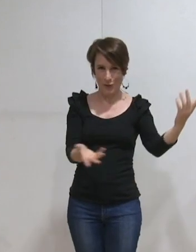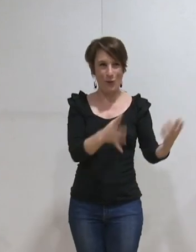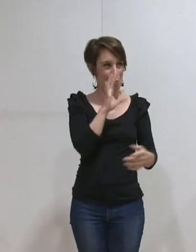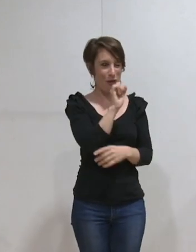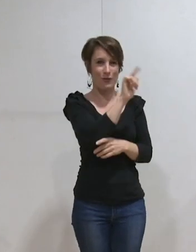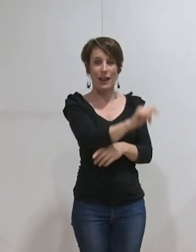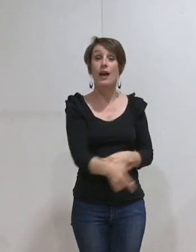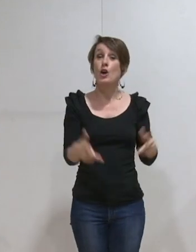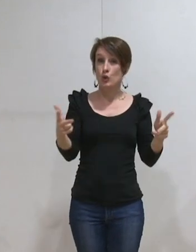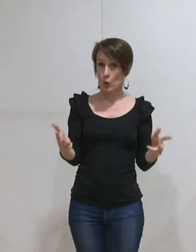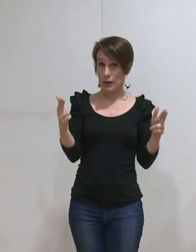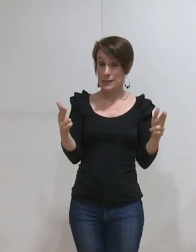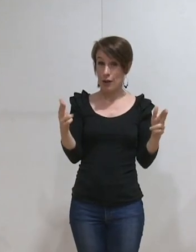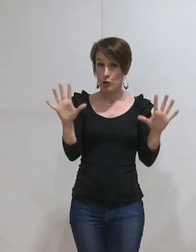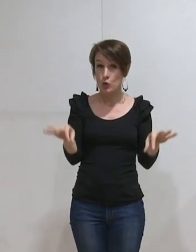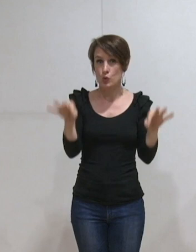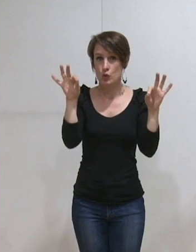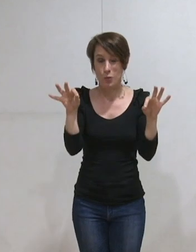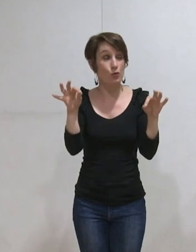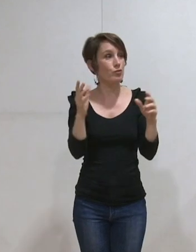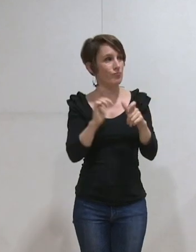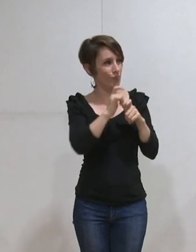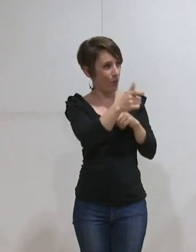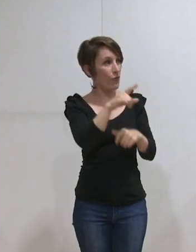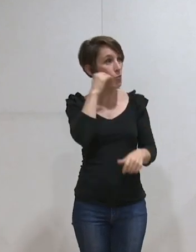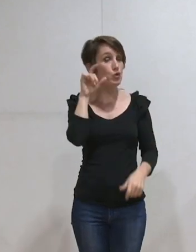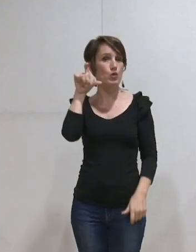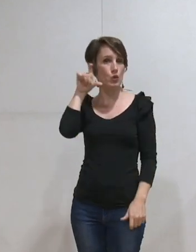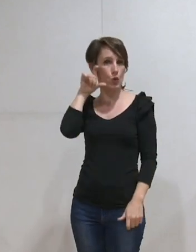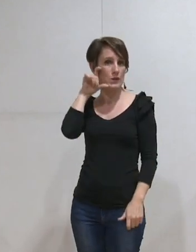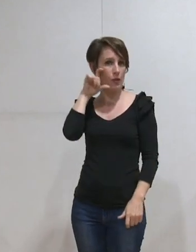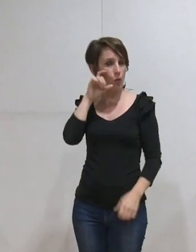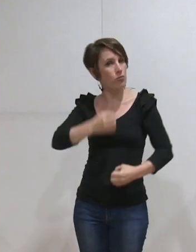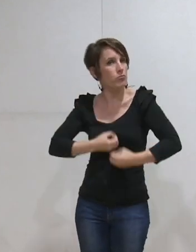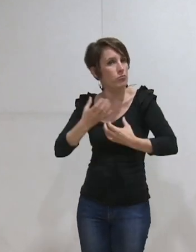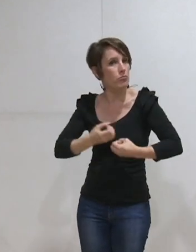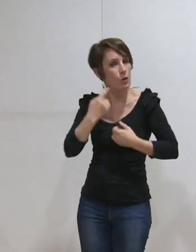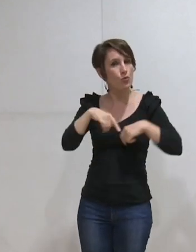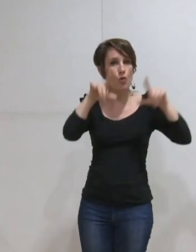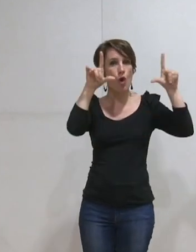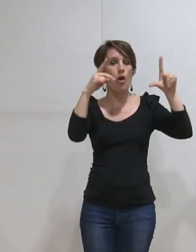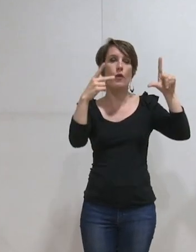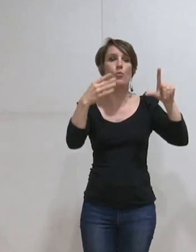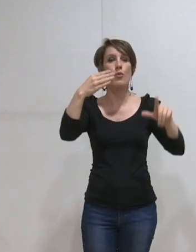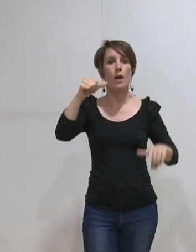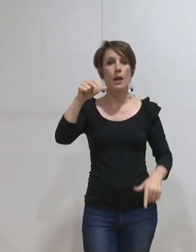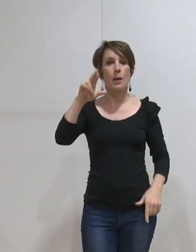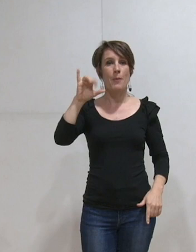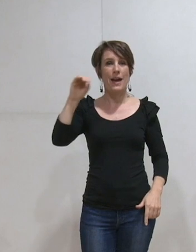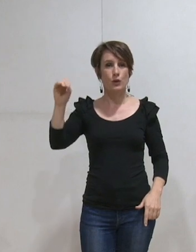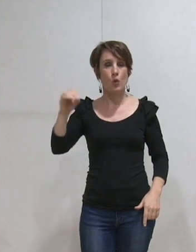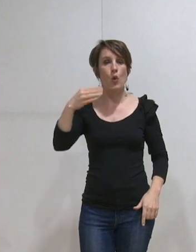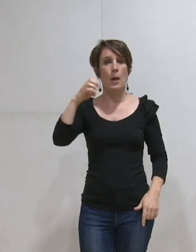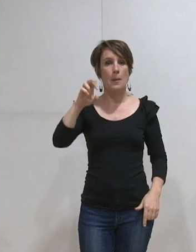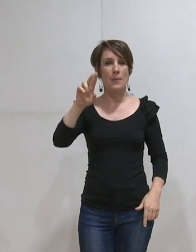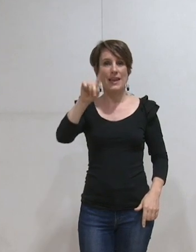pour laisser à Monsieur Tosato l'occasion de venir nous parler un peu de cette œuvre de Mario merers qui sera acquise par le musée